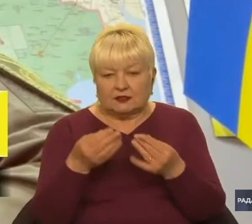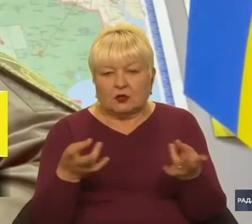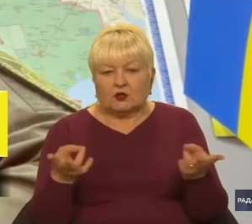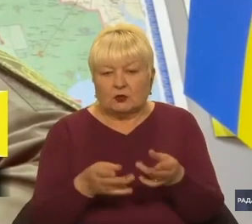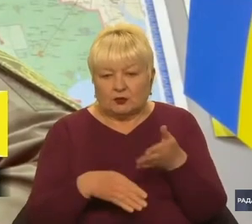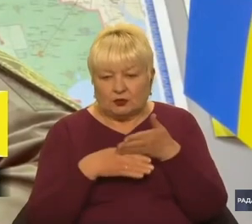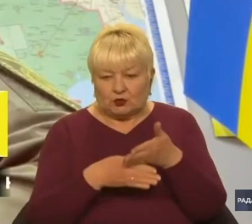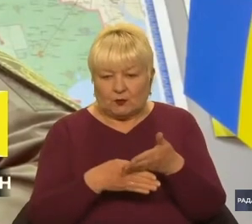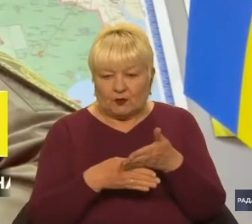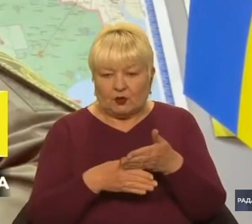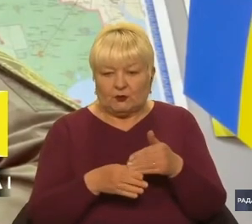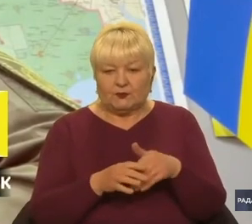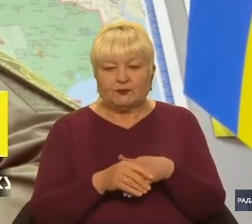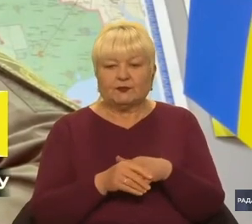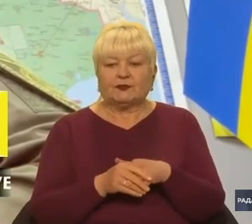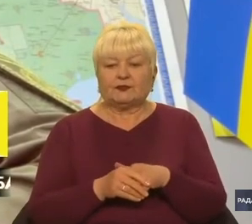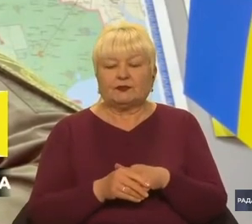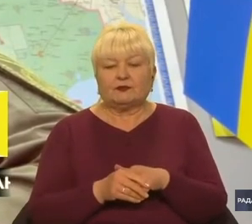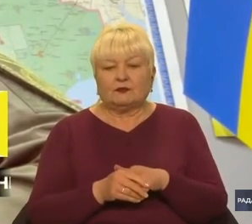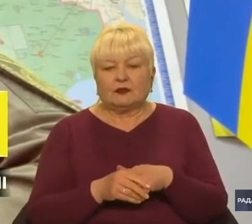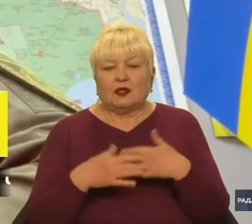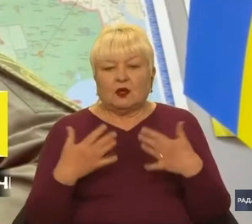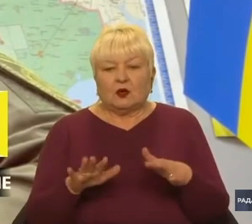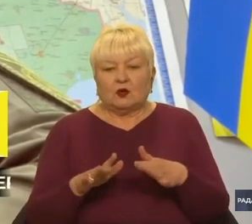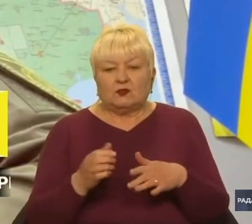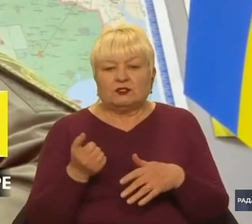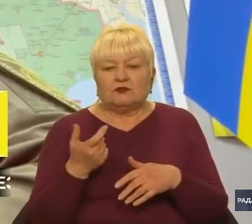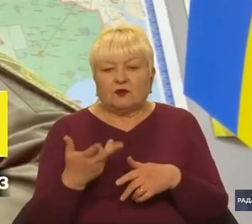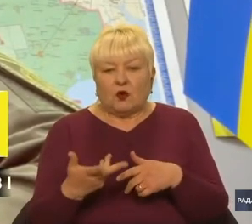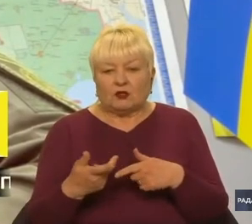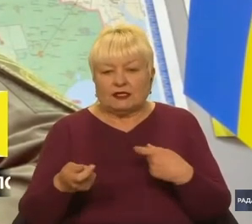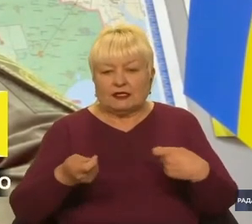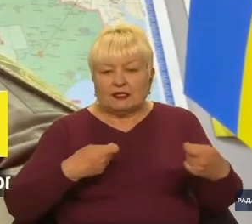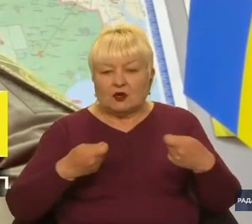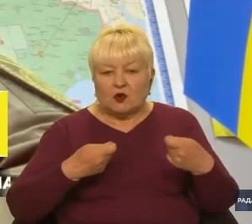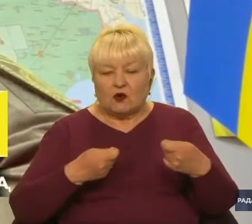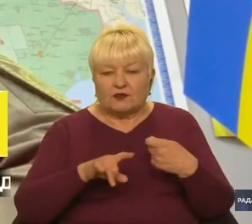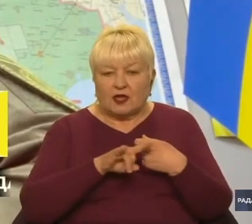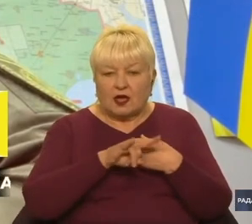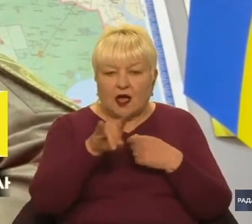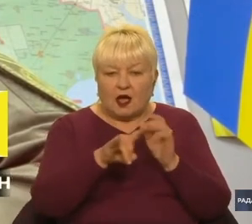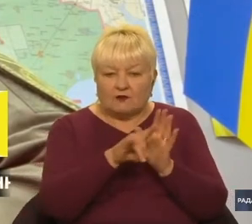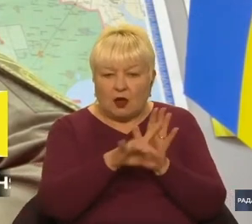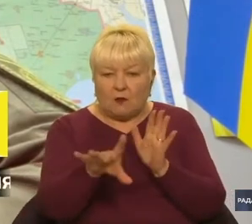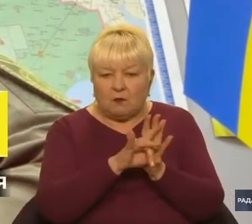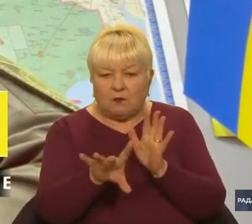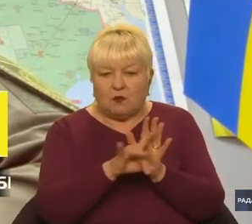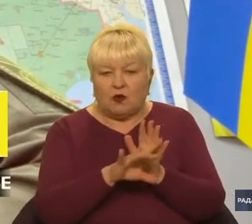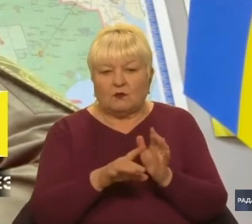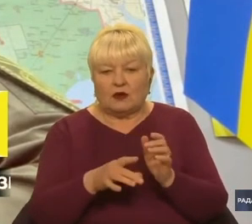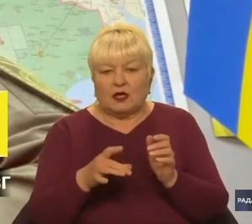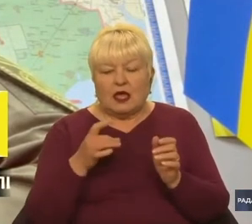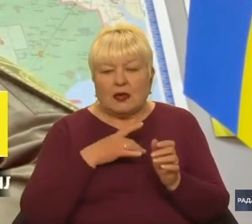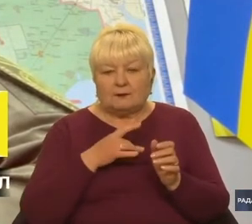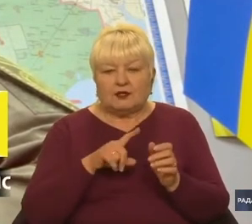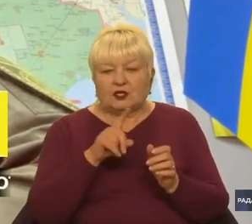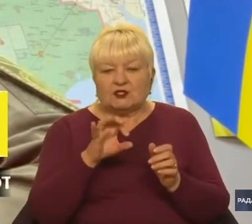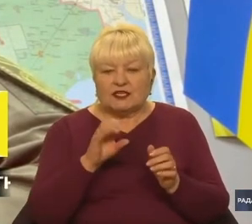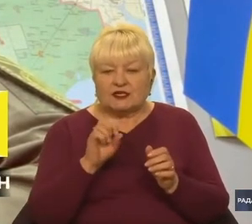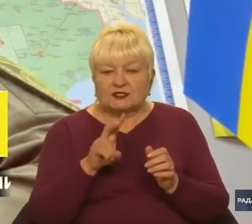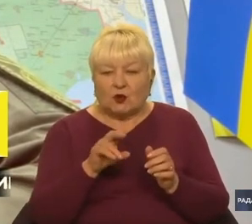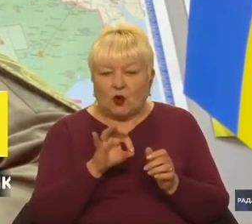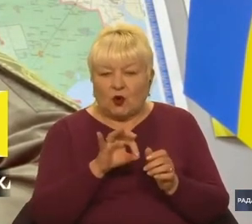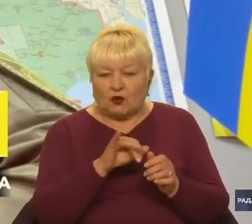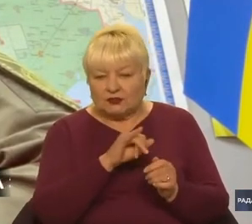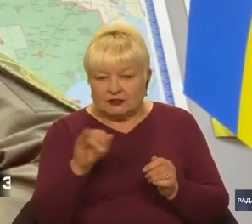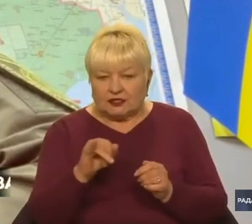допомогу. Вкотре керовані авіабомби скинули на Козмис Білозерської громади.